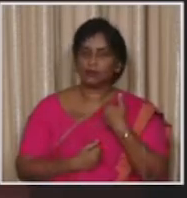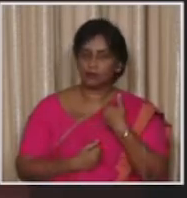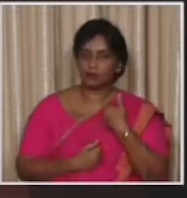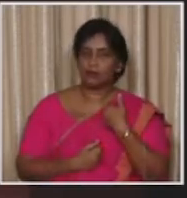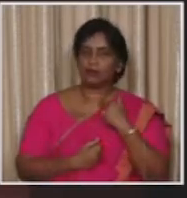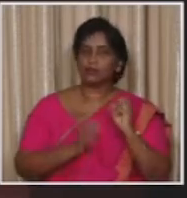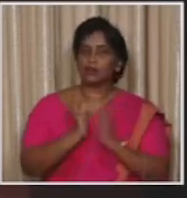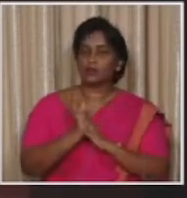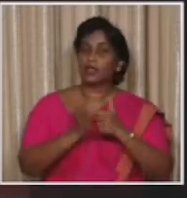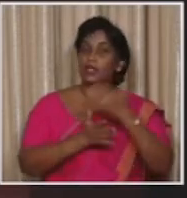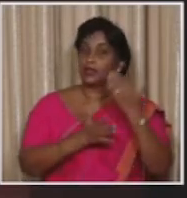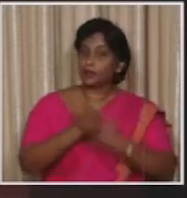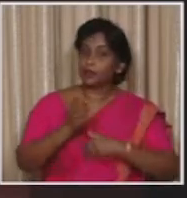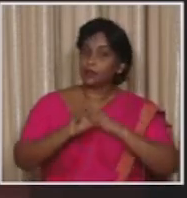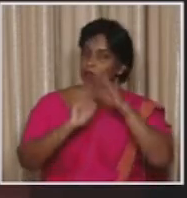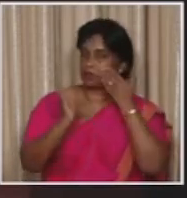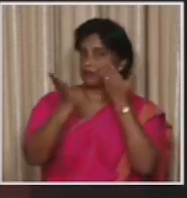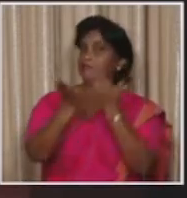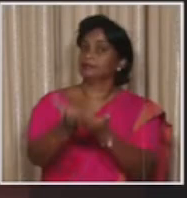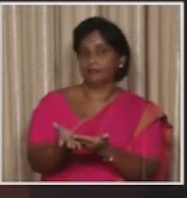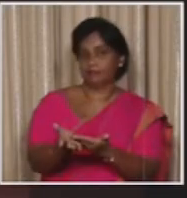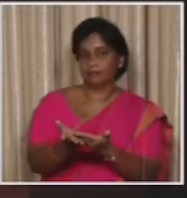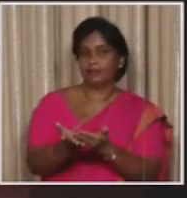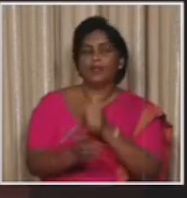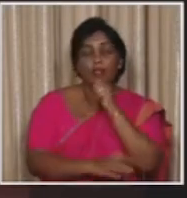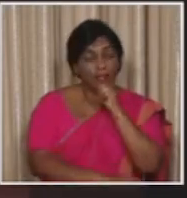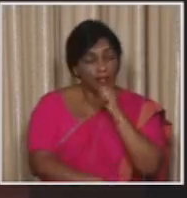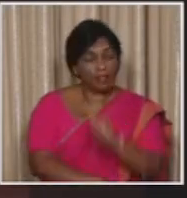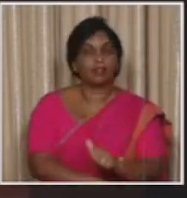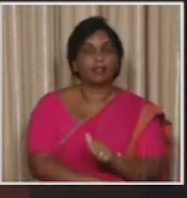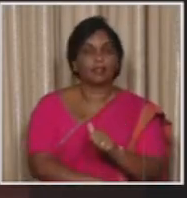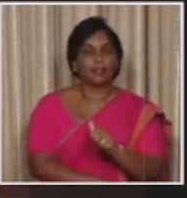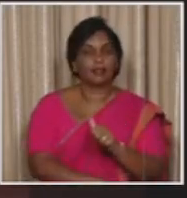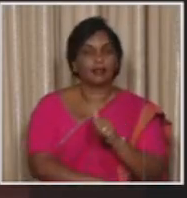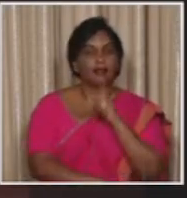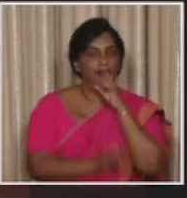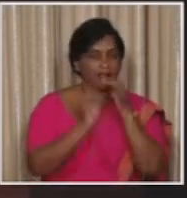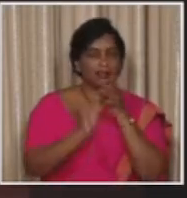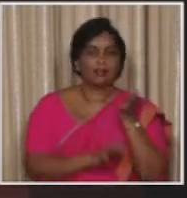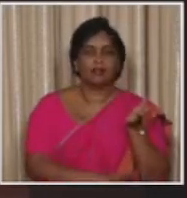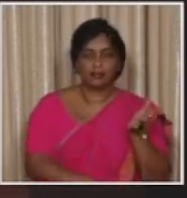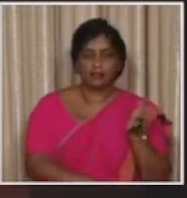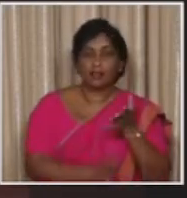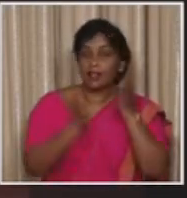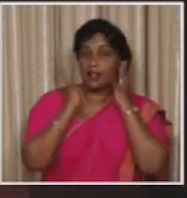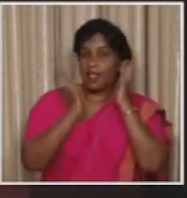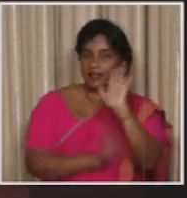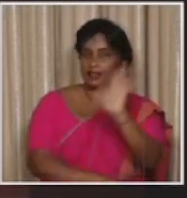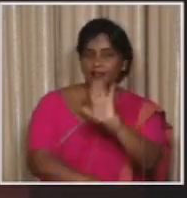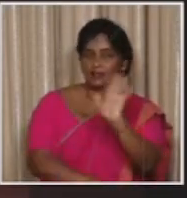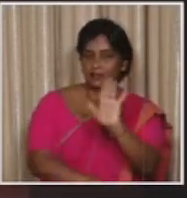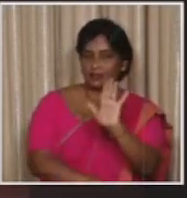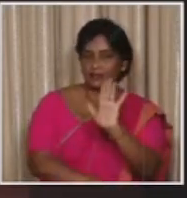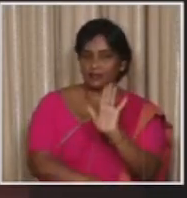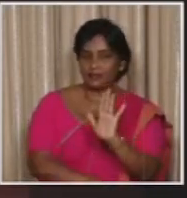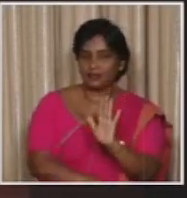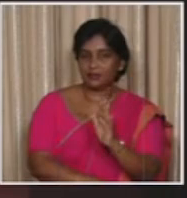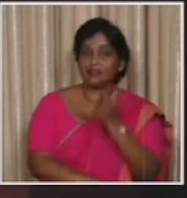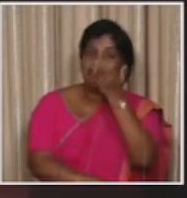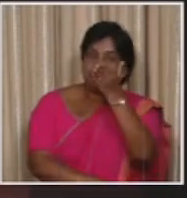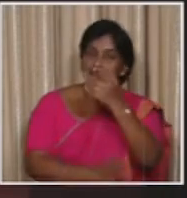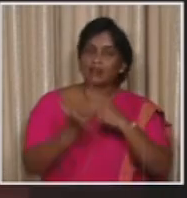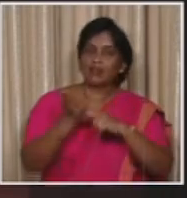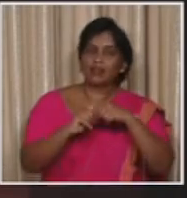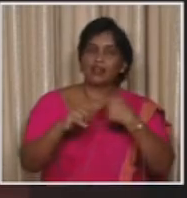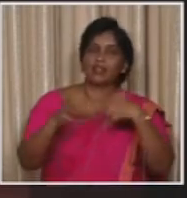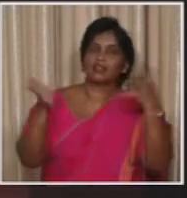කමිටු වාර්තා ඔක්කොම ඉදිරිපත් කරන්නම්. මේක ඇත්ත කතාවක්. ඔක හිනා වෙන්න කාරණාවක් නෙමෙයි. ඔතනින් පුළුවන් බදු එකතු